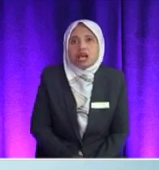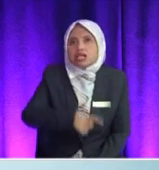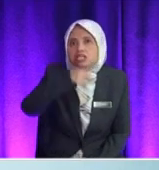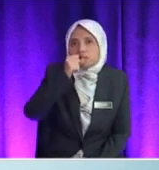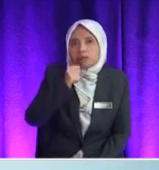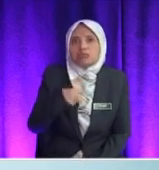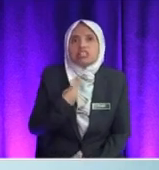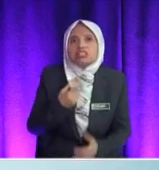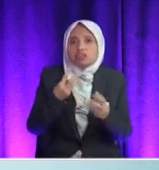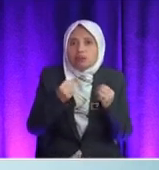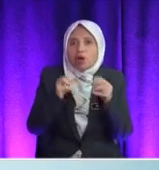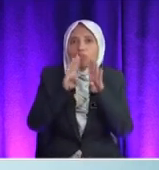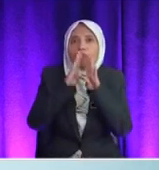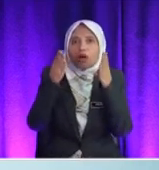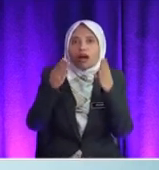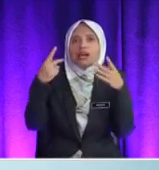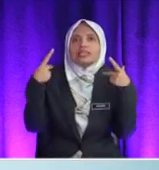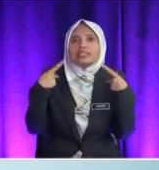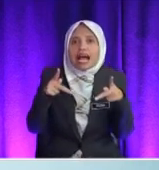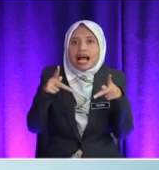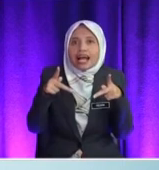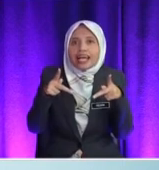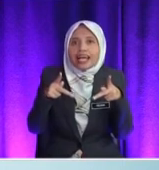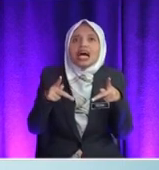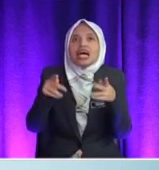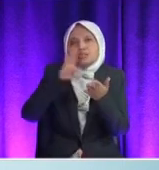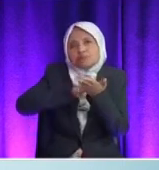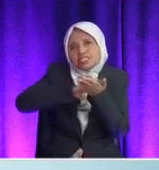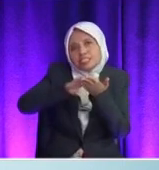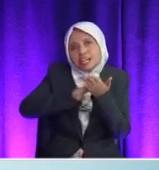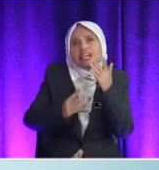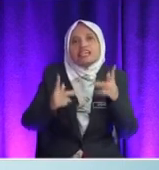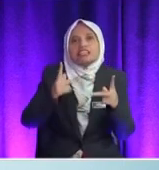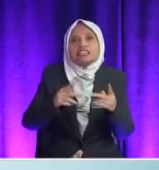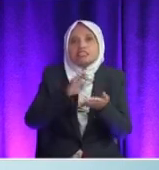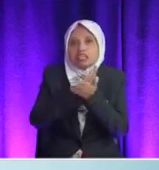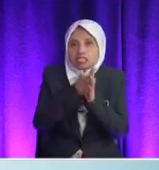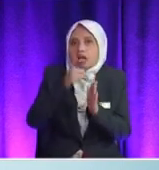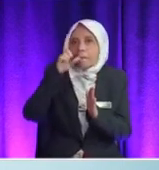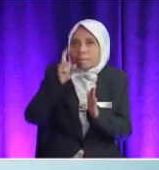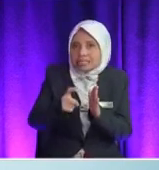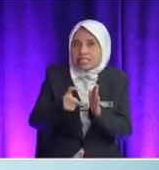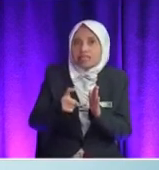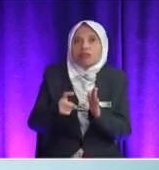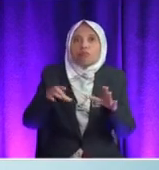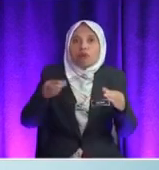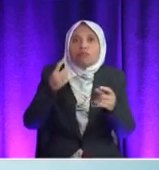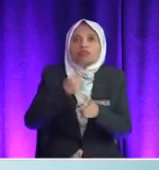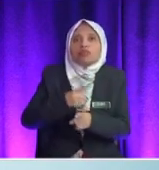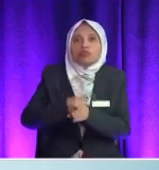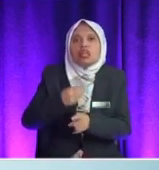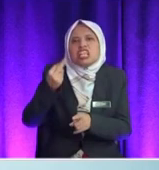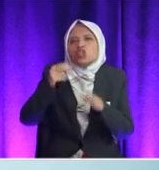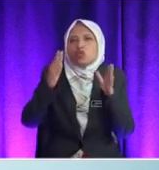tidak buka kedai cengkeh bisa jadi kita bagi as service ataupun matanya terbaik kepada pelanggan gitu